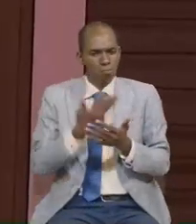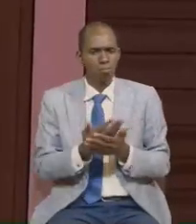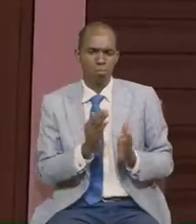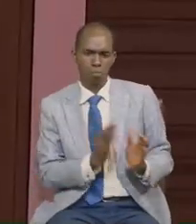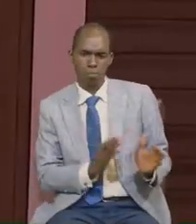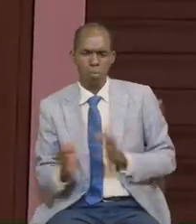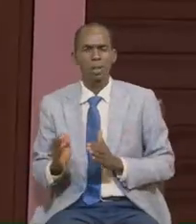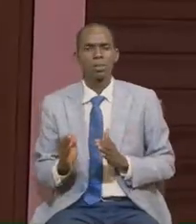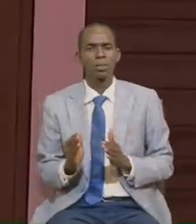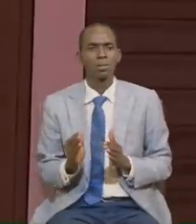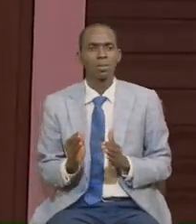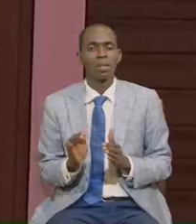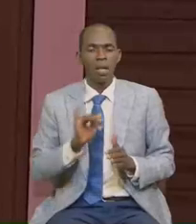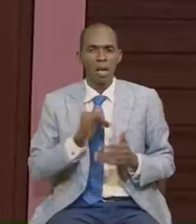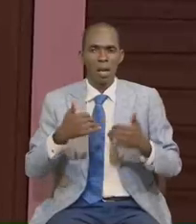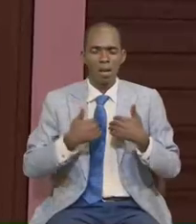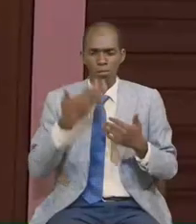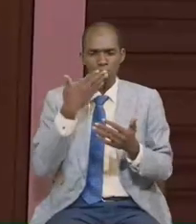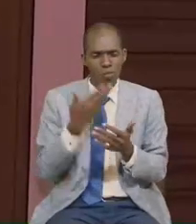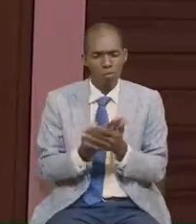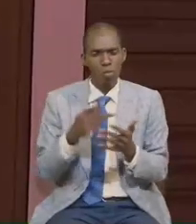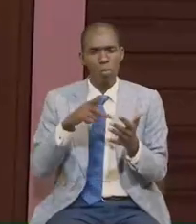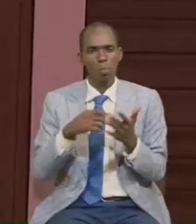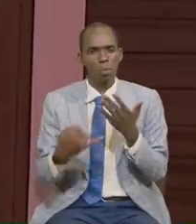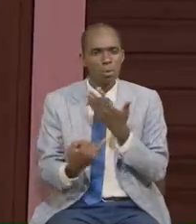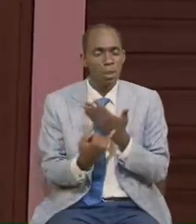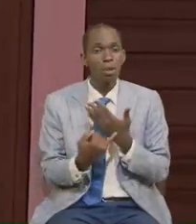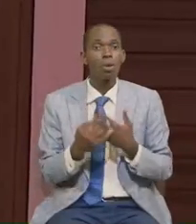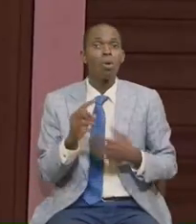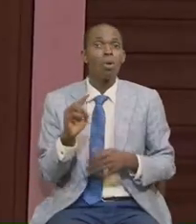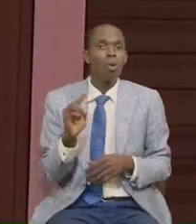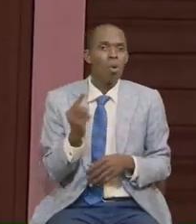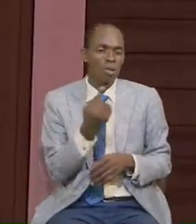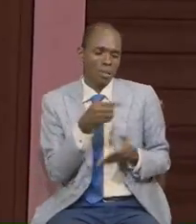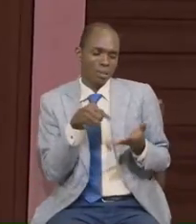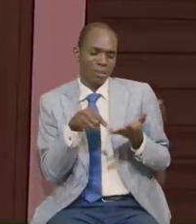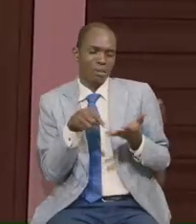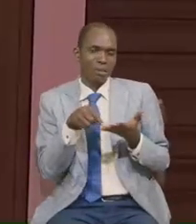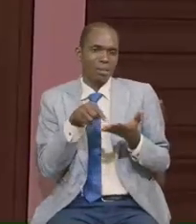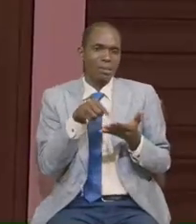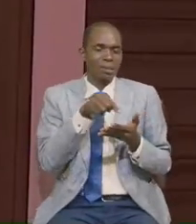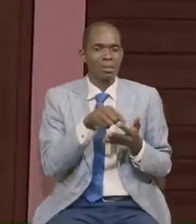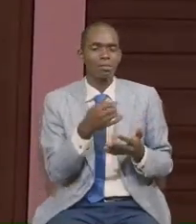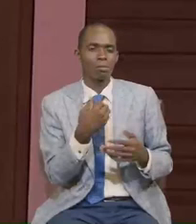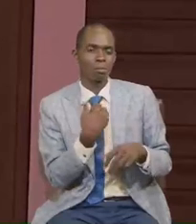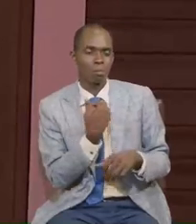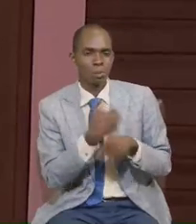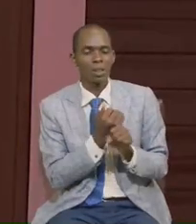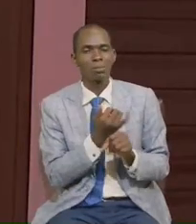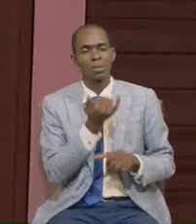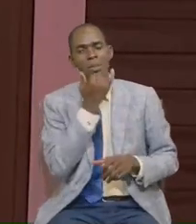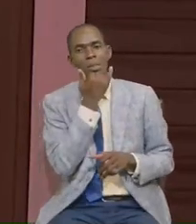plan, j'ai un bon projet. C'est seulement ceci ou cela qui a mal tourné,